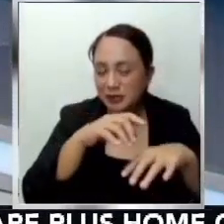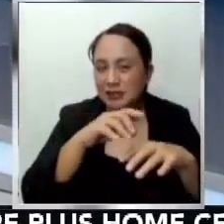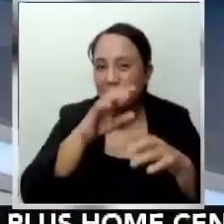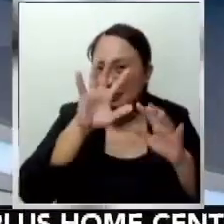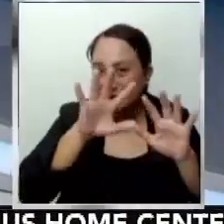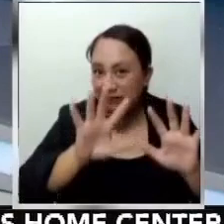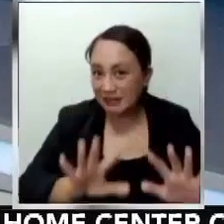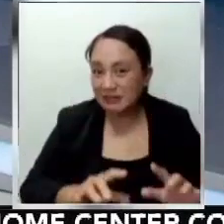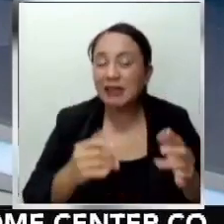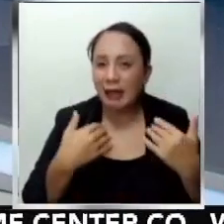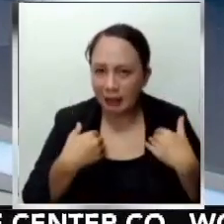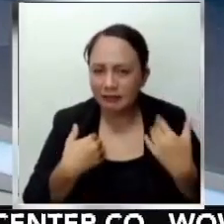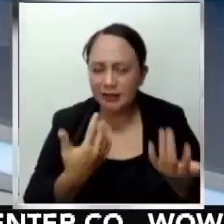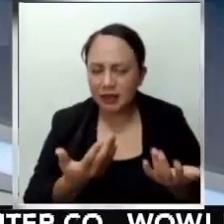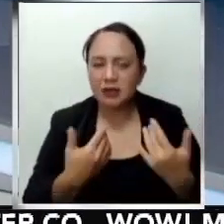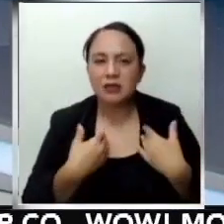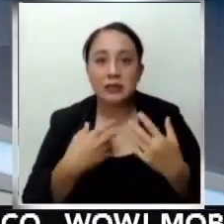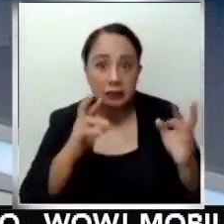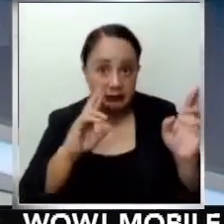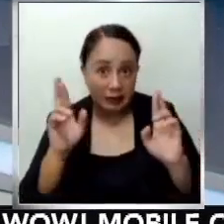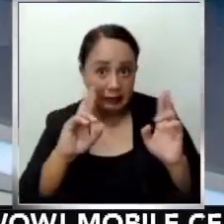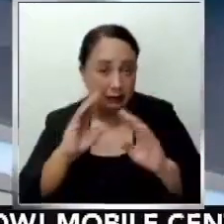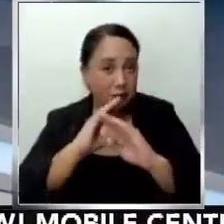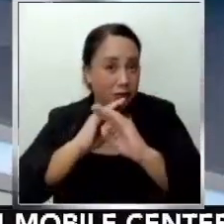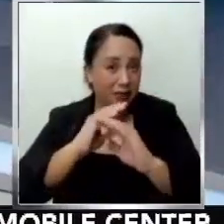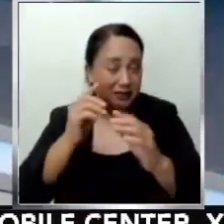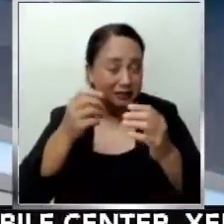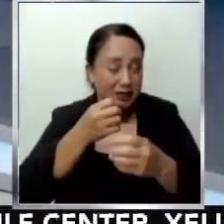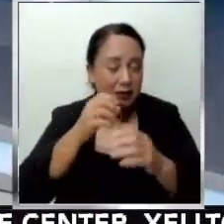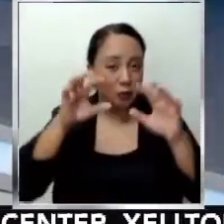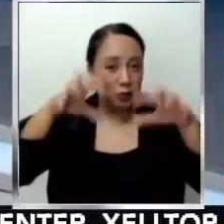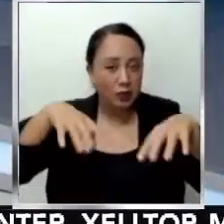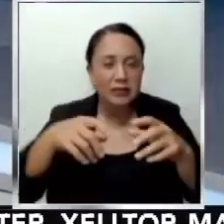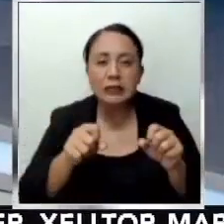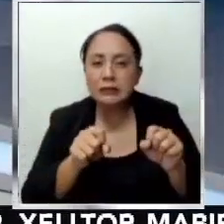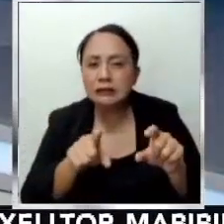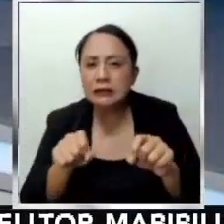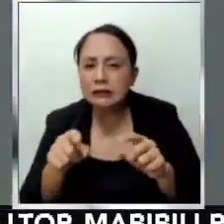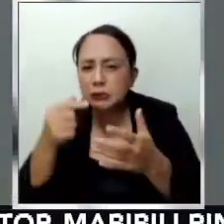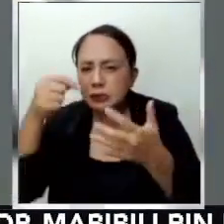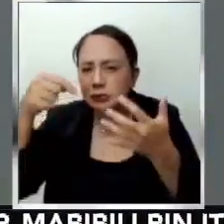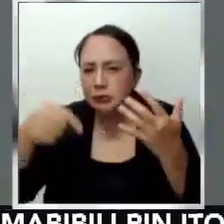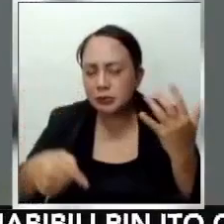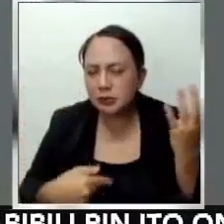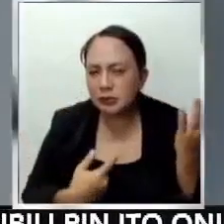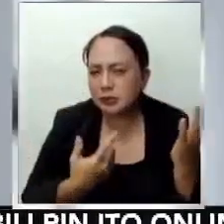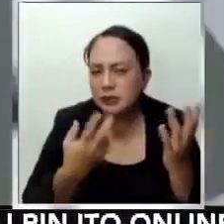sa ulan? Ang bentahan ng mga yan sa ngayon, kumustahin natin sa pagtutok ni JP Soriano.